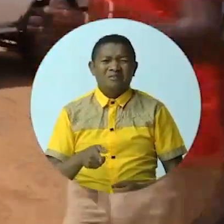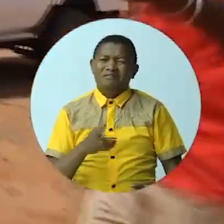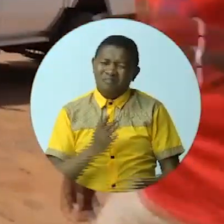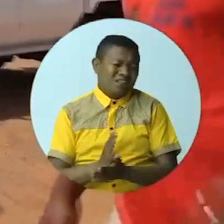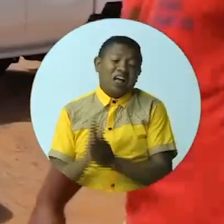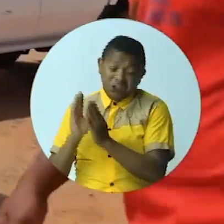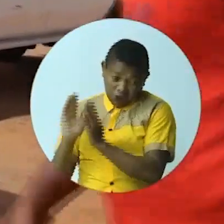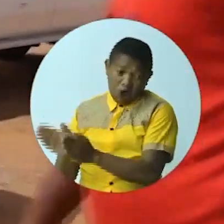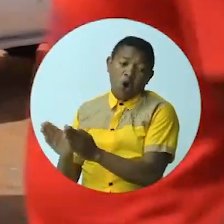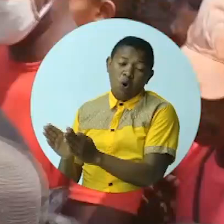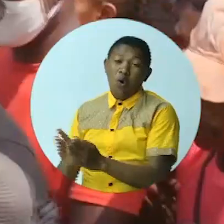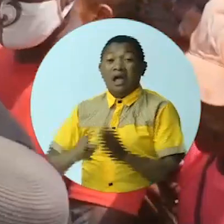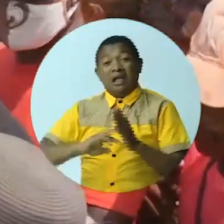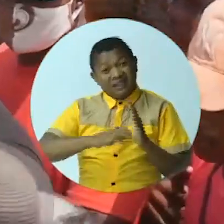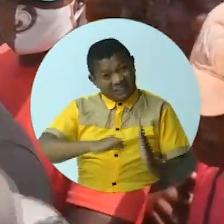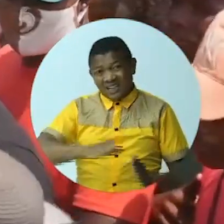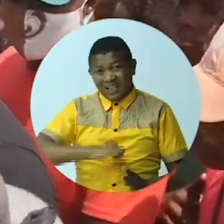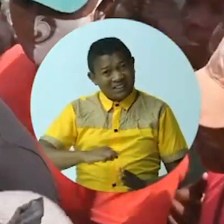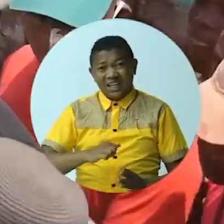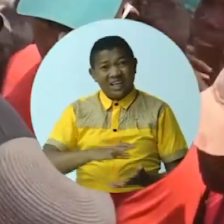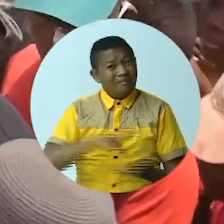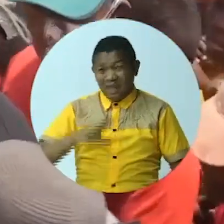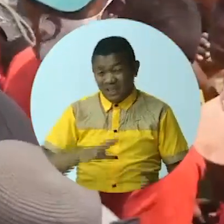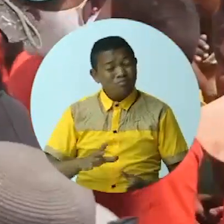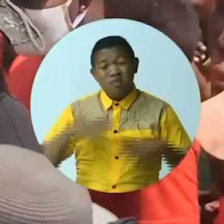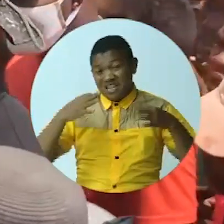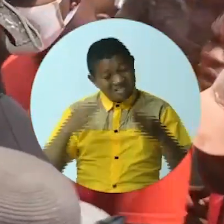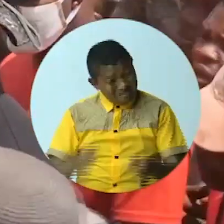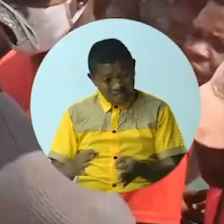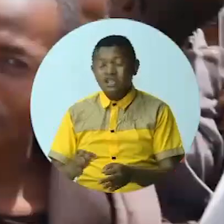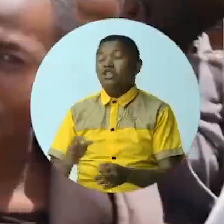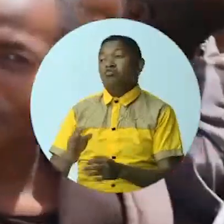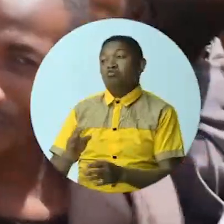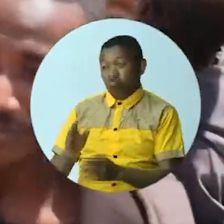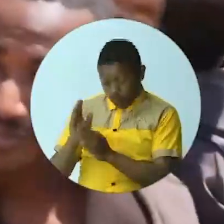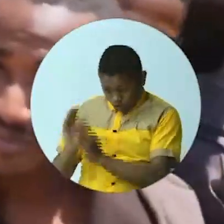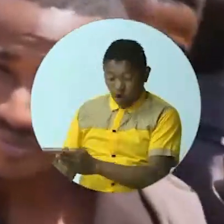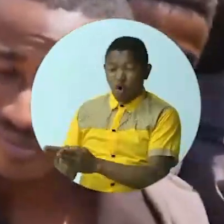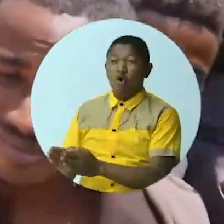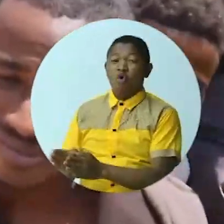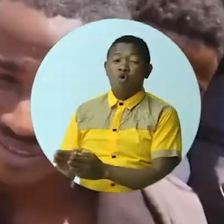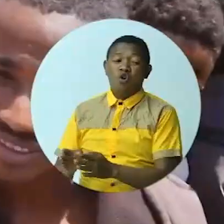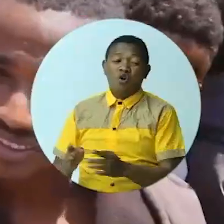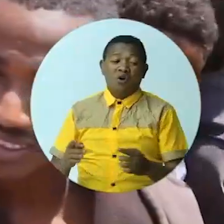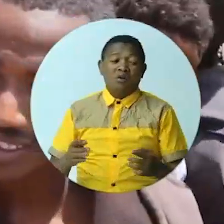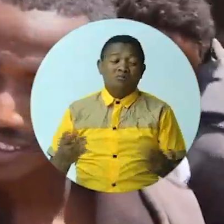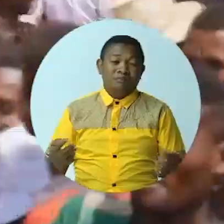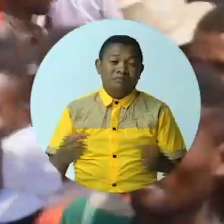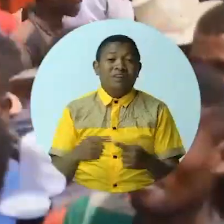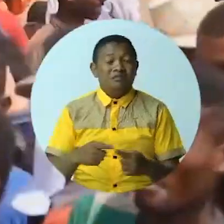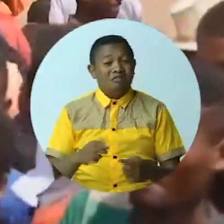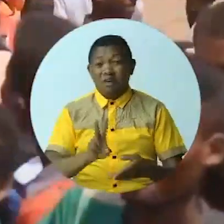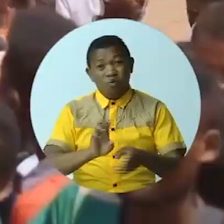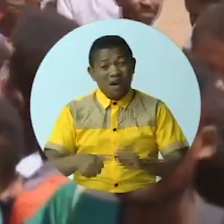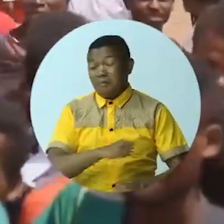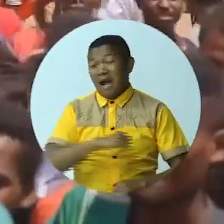tsy nisy vaaolana maharitra napetraka taty atsimo fa isika zao amin'izao fitondrana zao